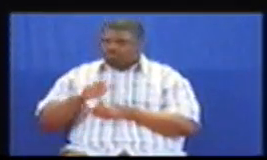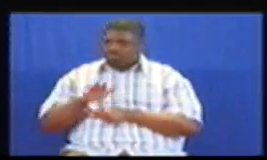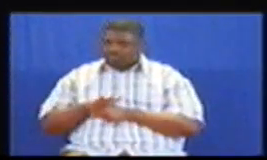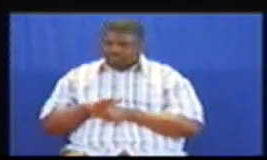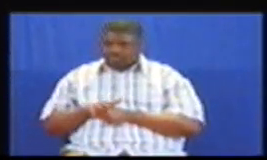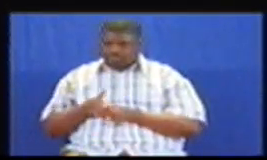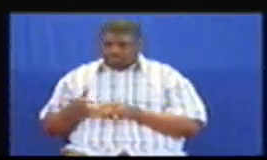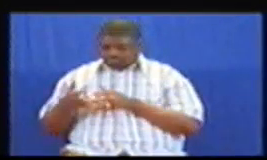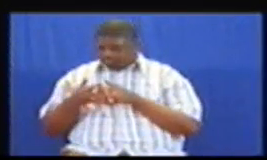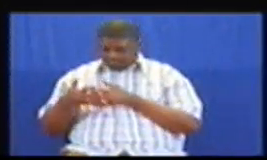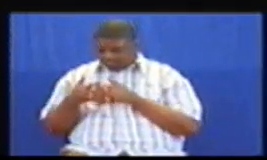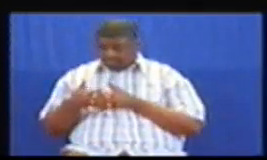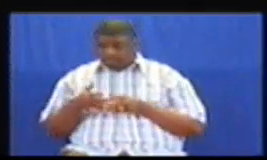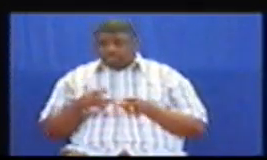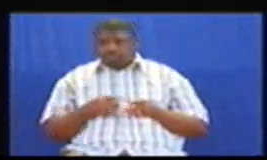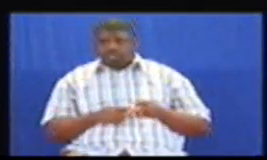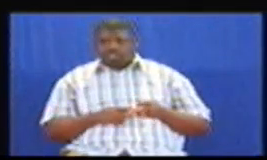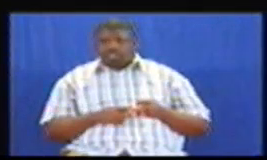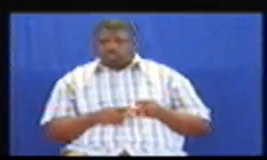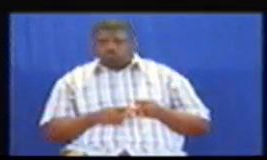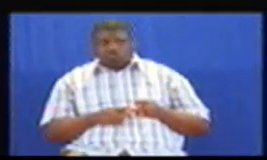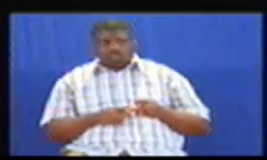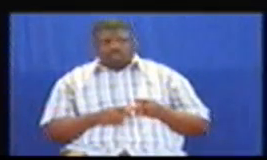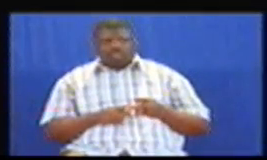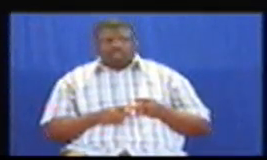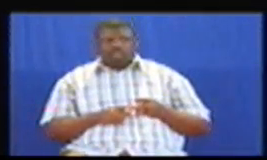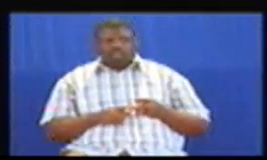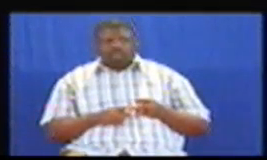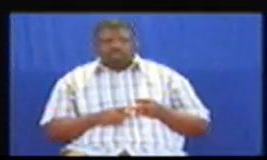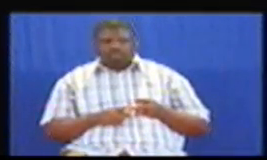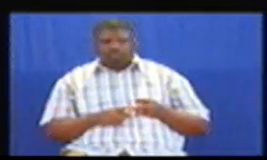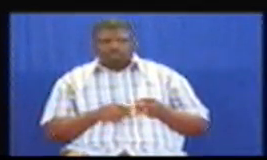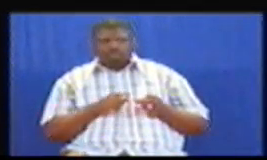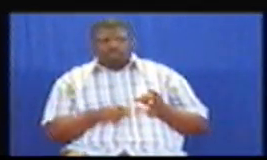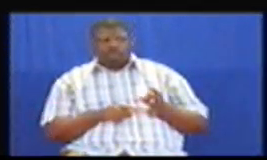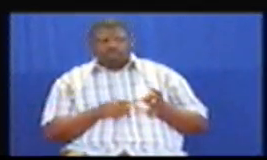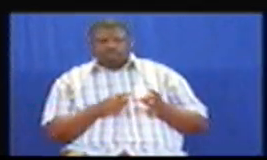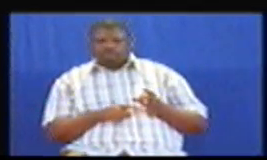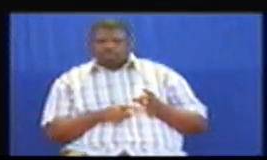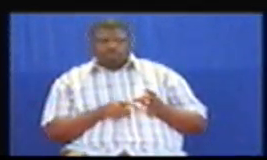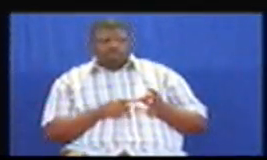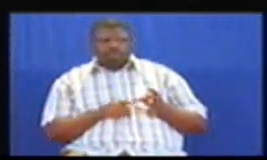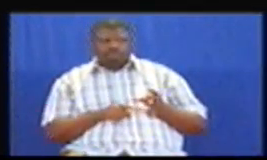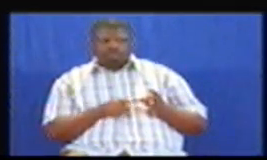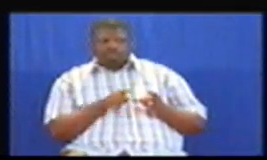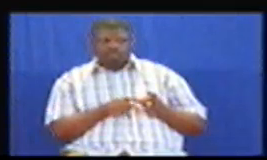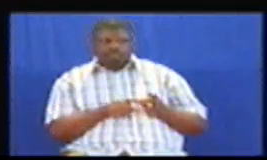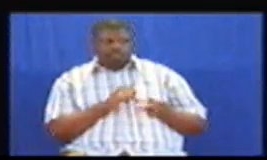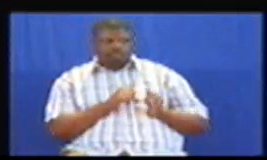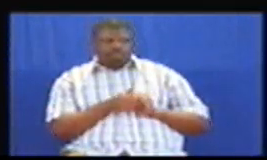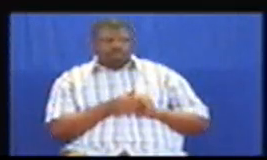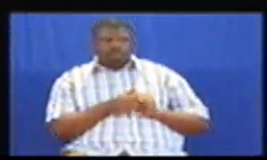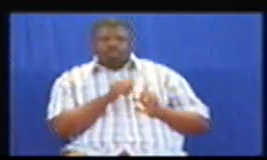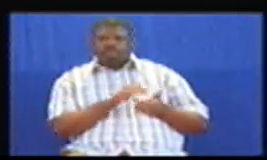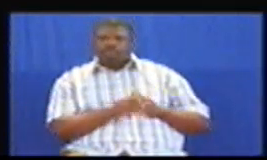Marekani, kila sehemu. Sasa nilipenda kusoma hicho kifungu kinachohusu plea bargaining,